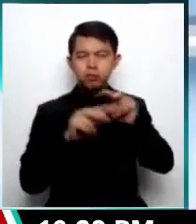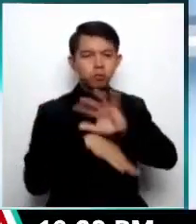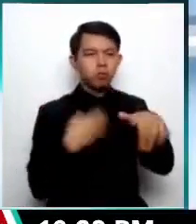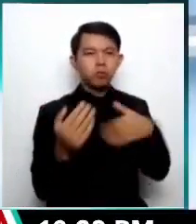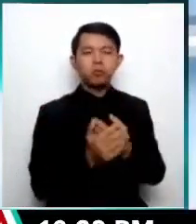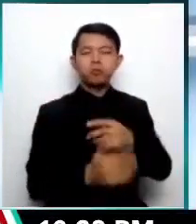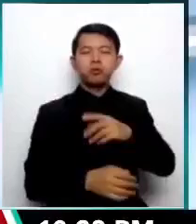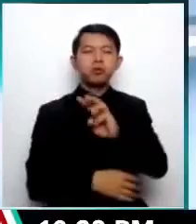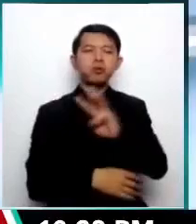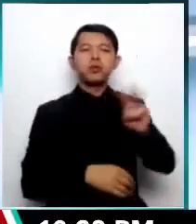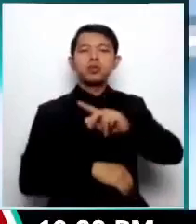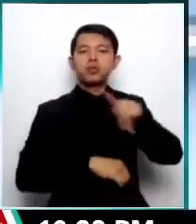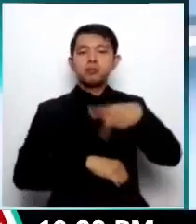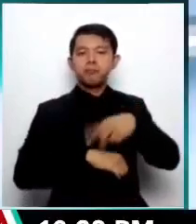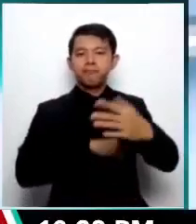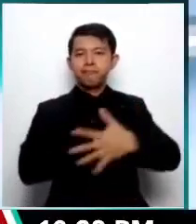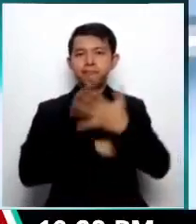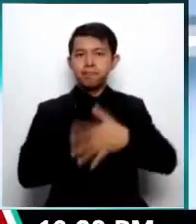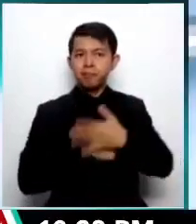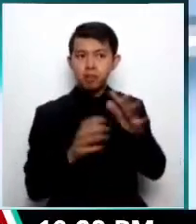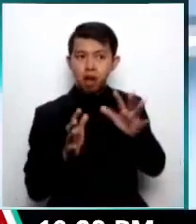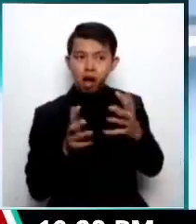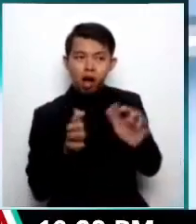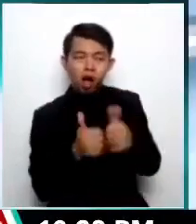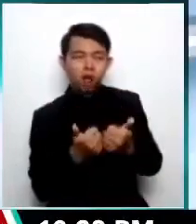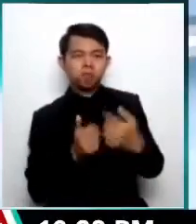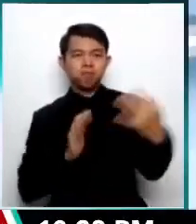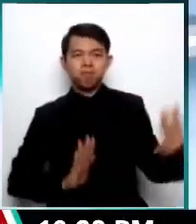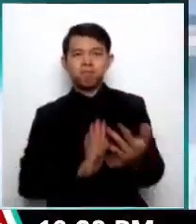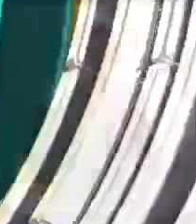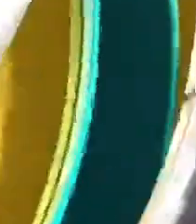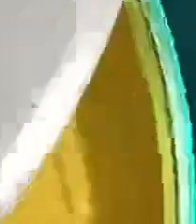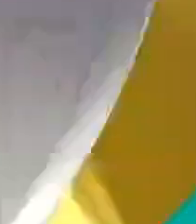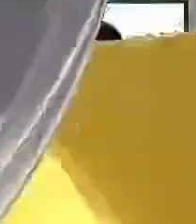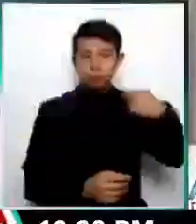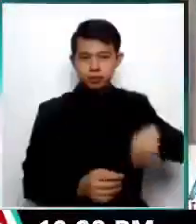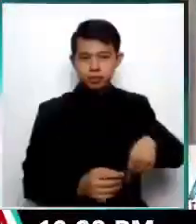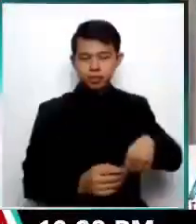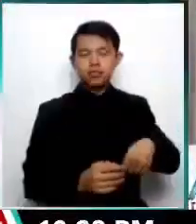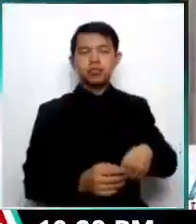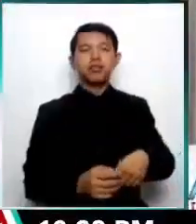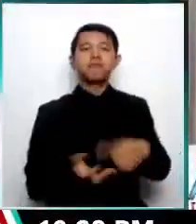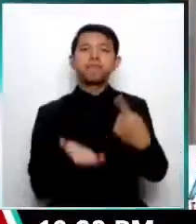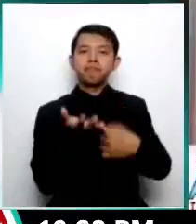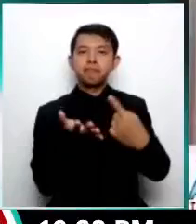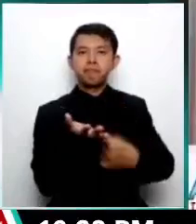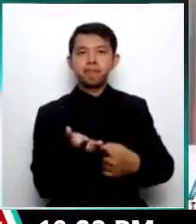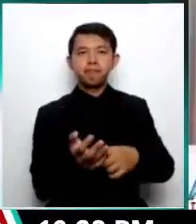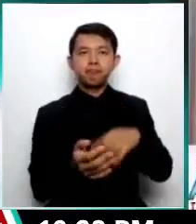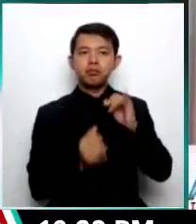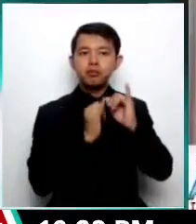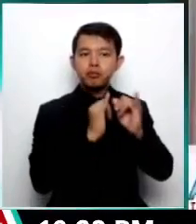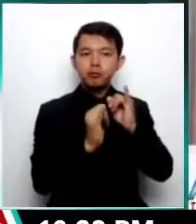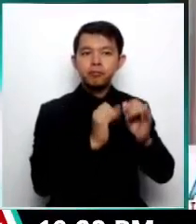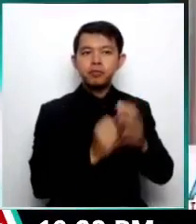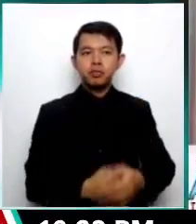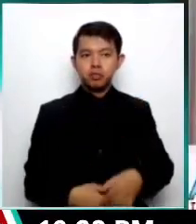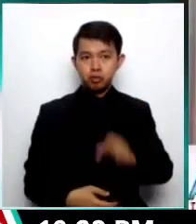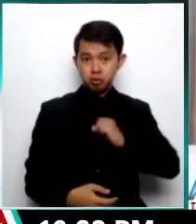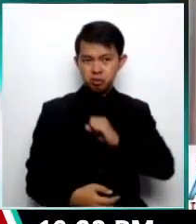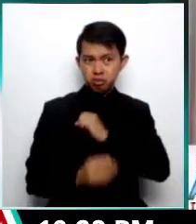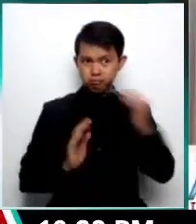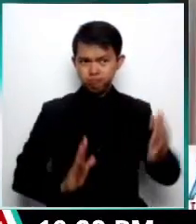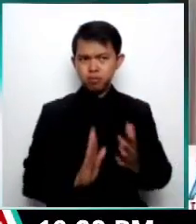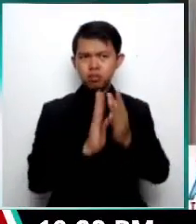haharapin ang puwersa ng China, tinalakay sa The Mangahas Interviews. Nung nagkaroon ng Senate hearing, parang may duda ang ilang tao